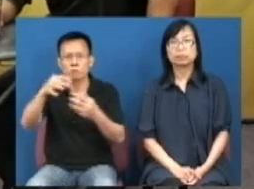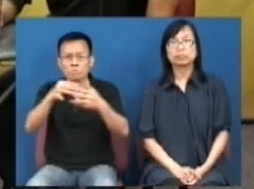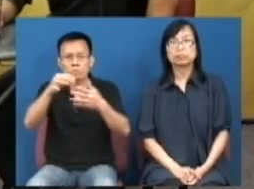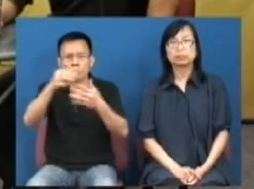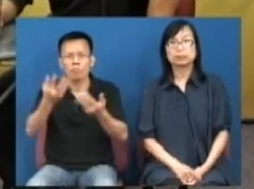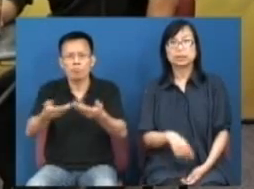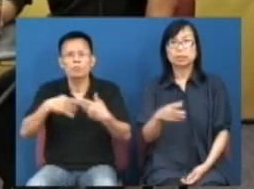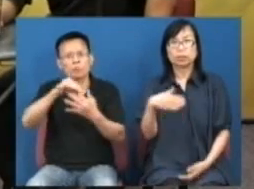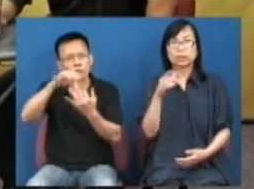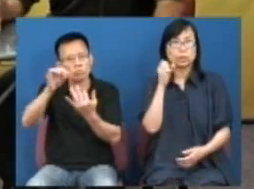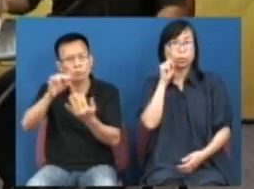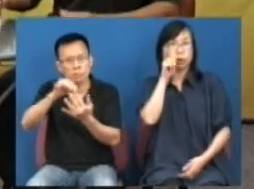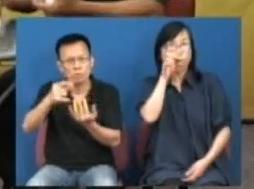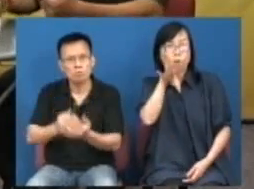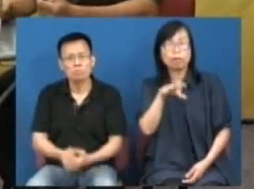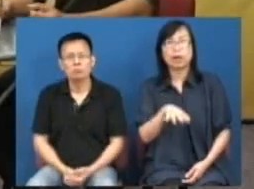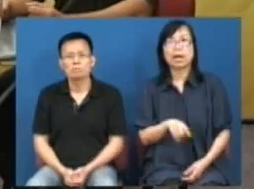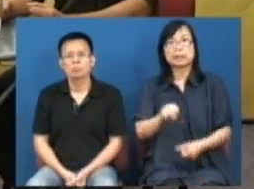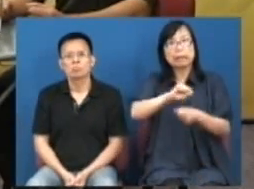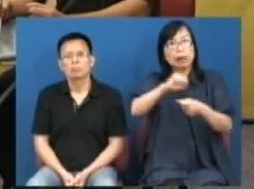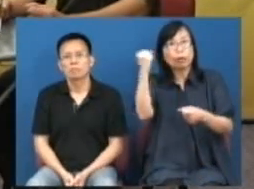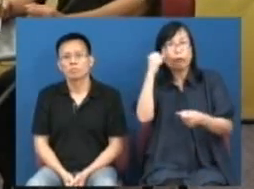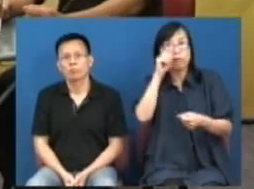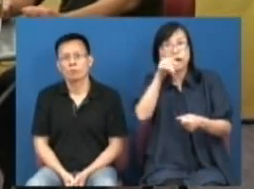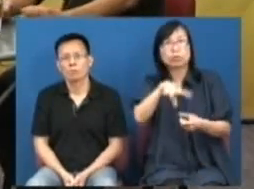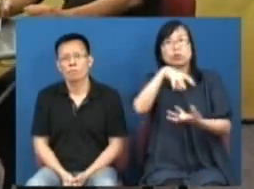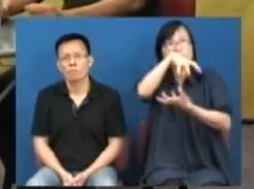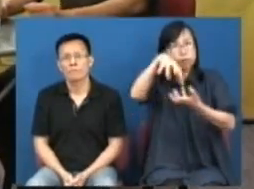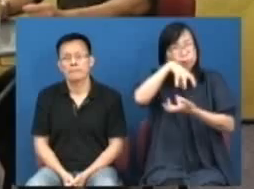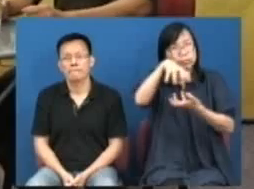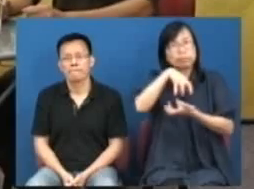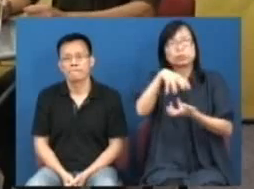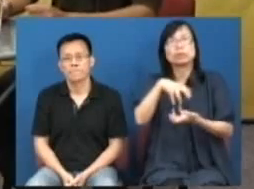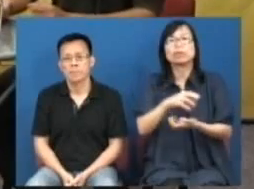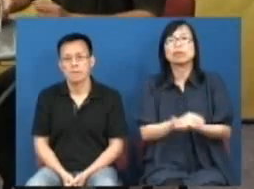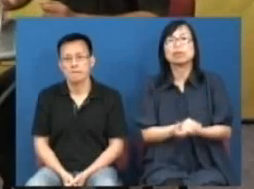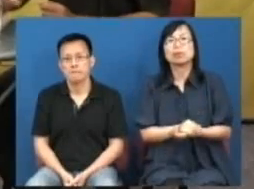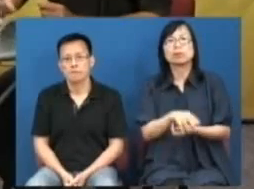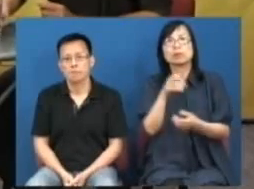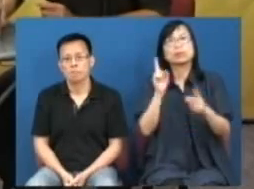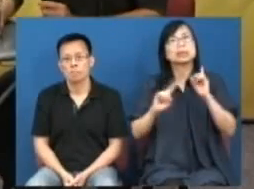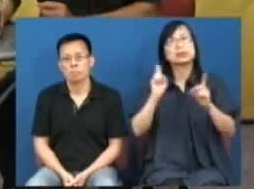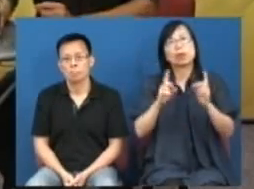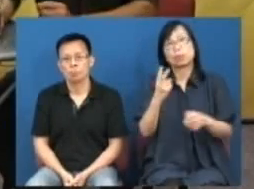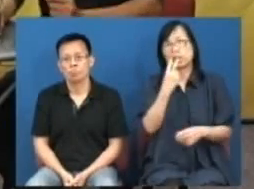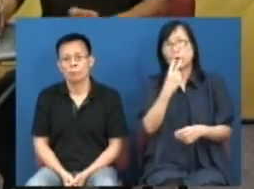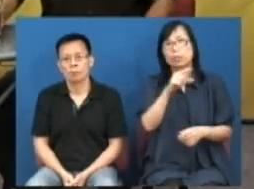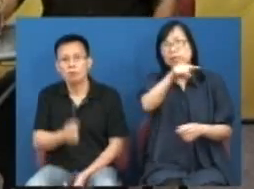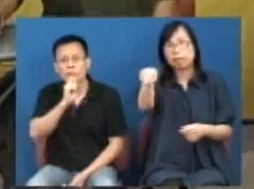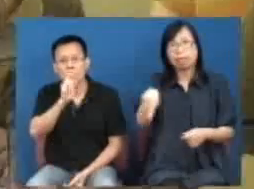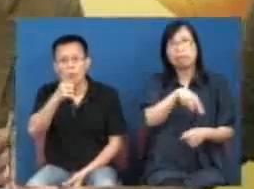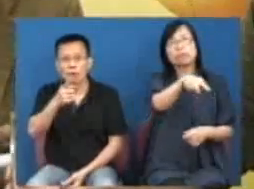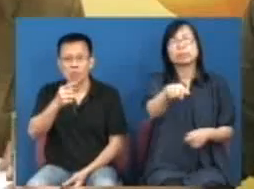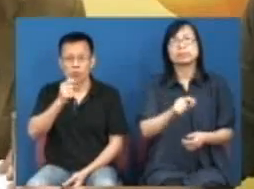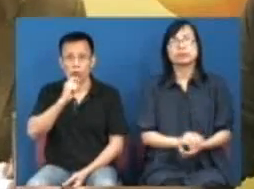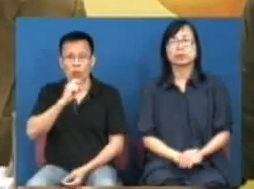係啦，所以咪就係強調翻係縮窄咗啦，嗰個自由嘅空間。 仲有一樣嘢，